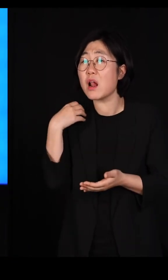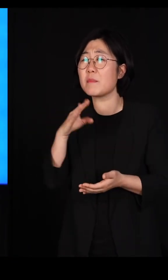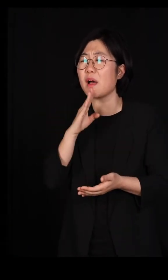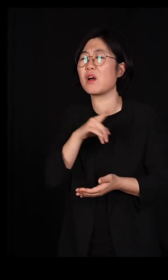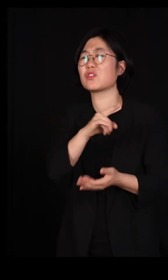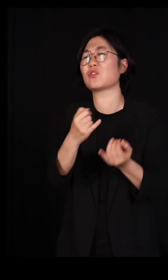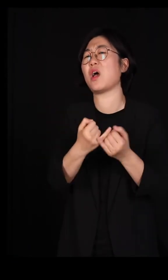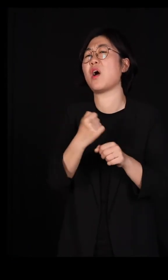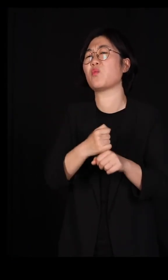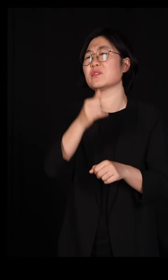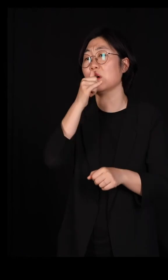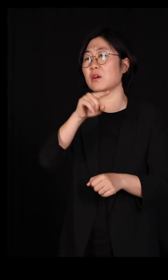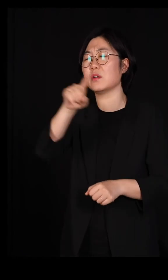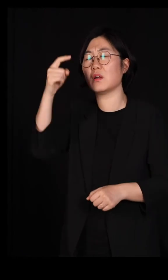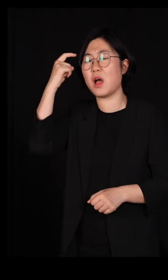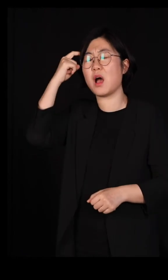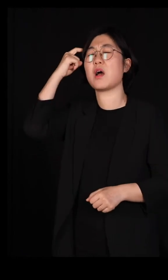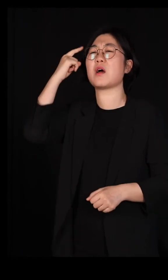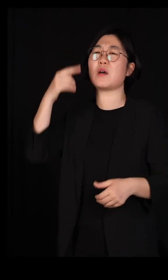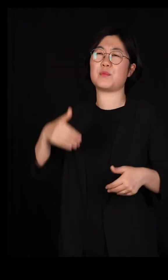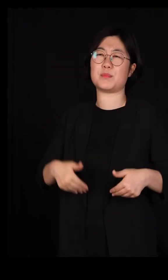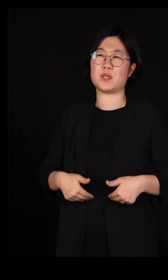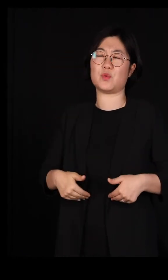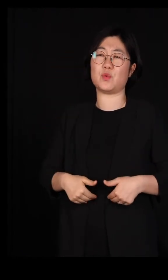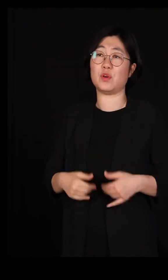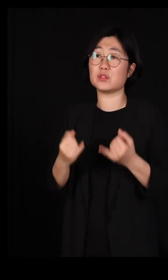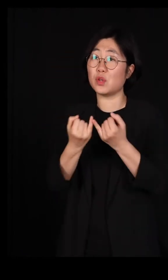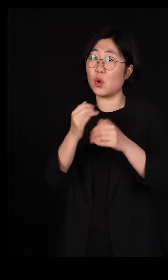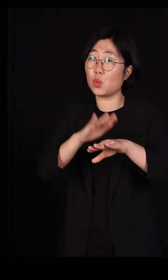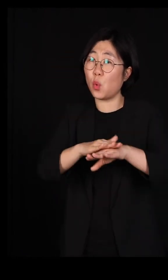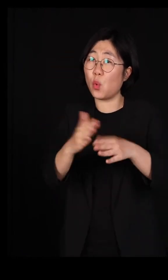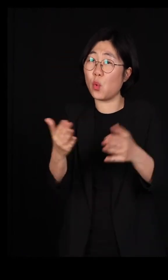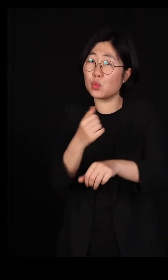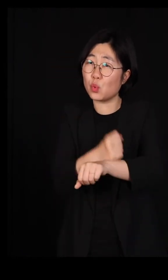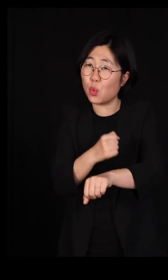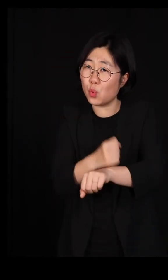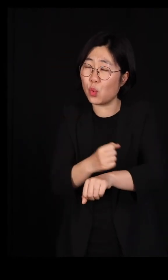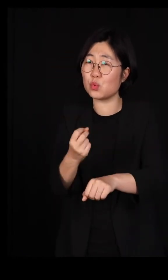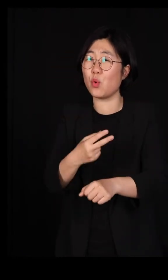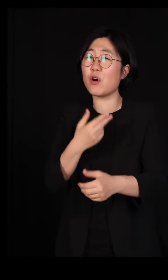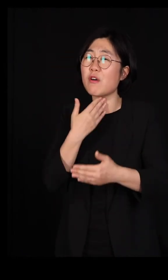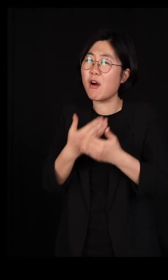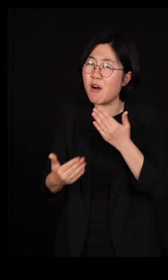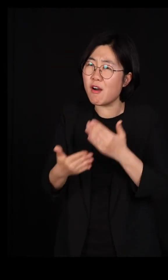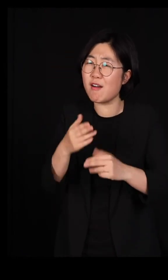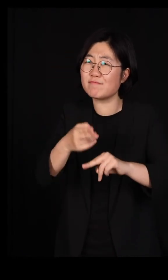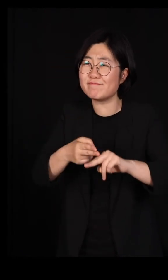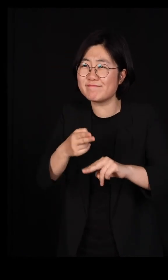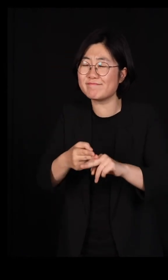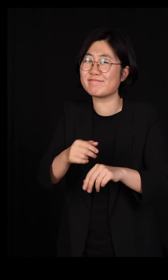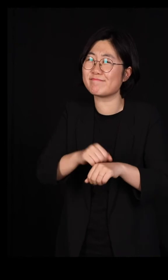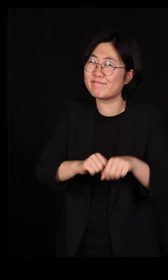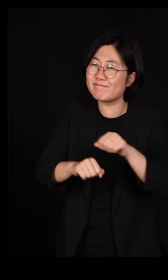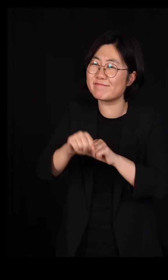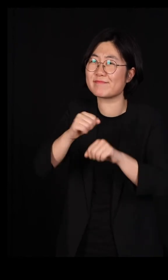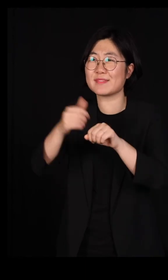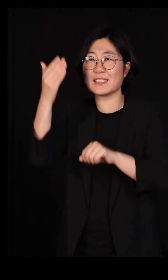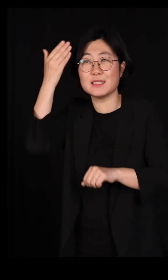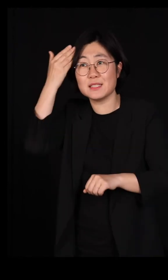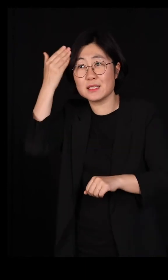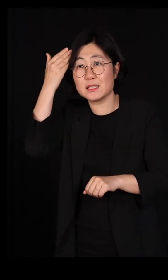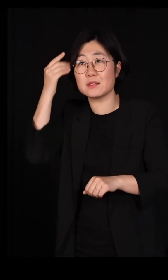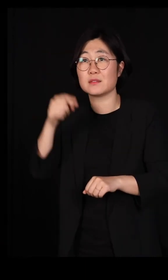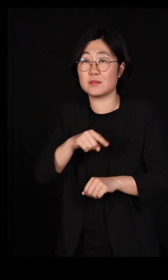계시는 거지요. 바로 그러한 인식이 필요합니다. 여성의 손노동과 그들이 쌓아온 경험과 지식의